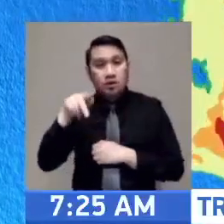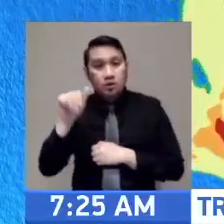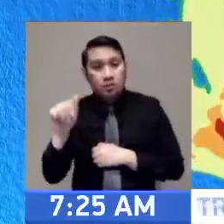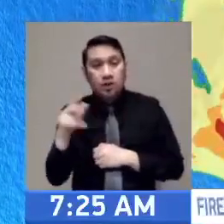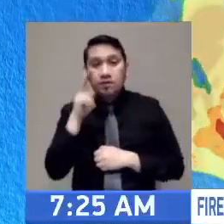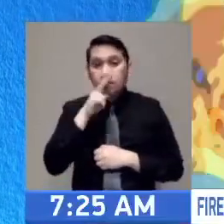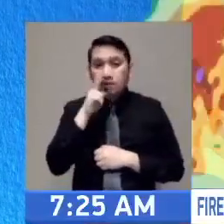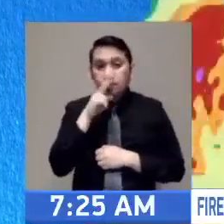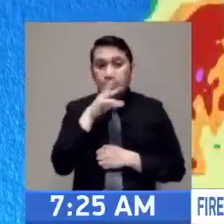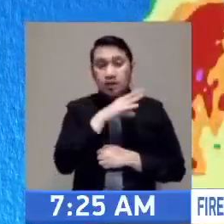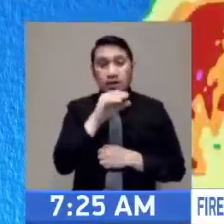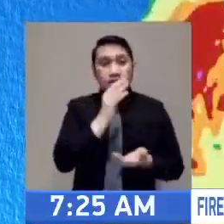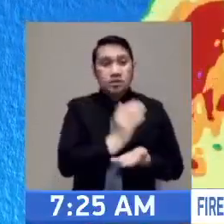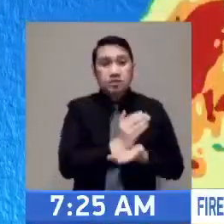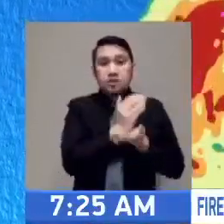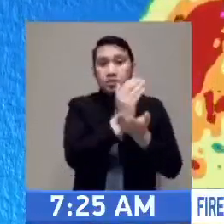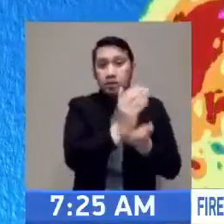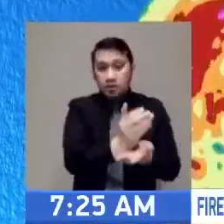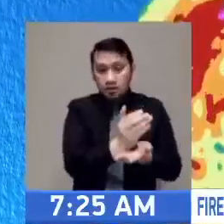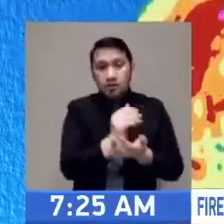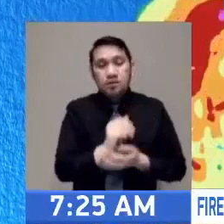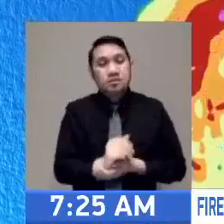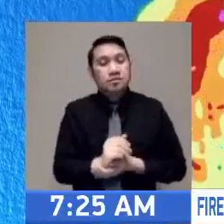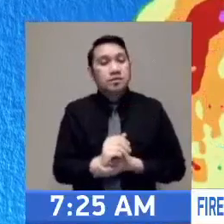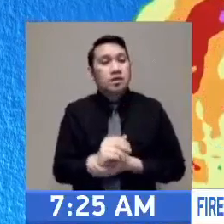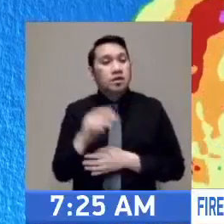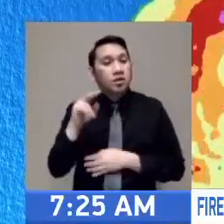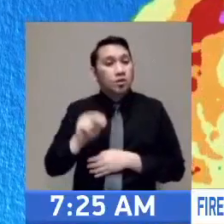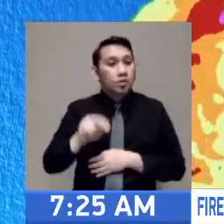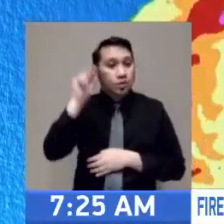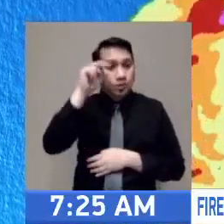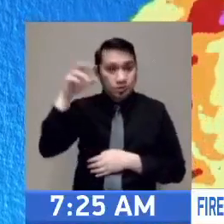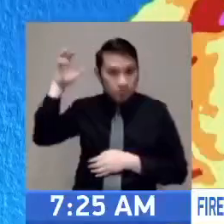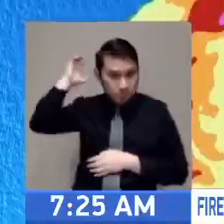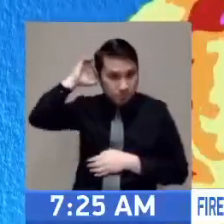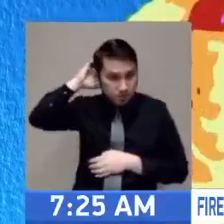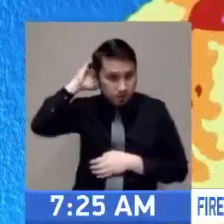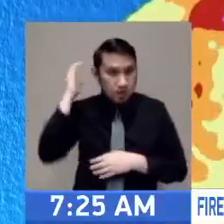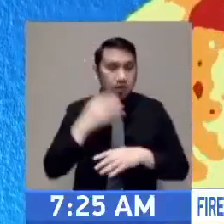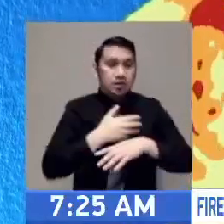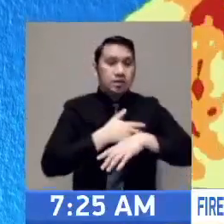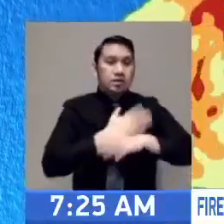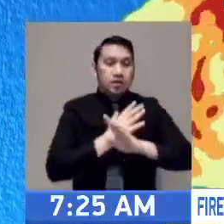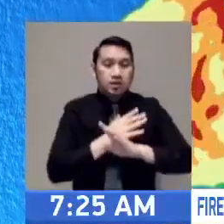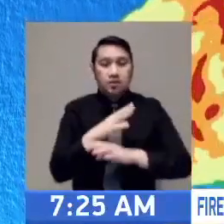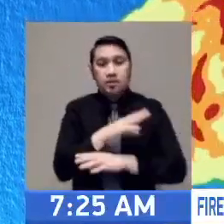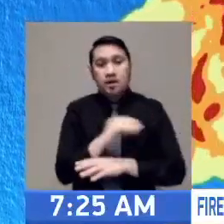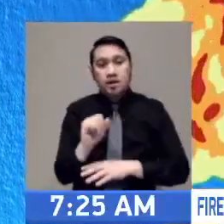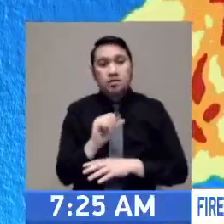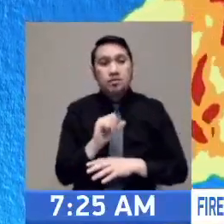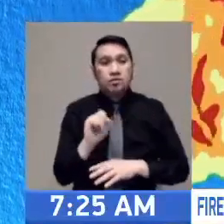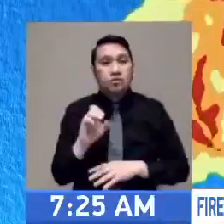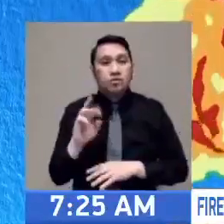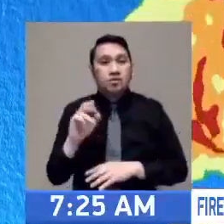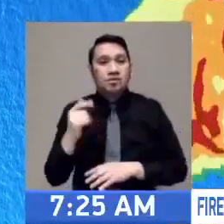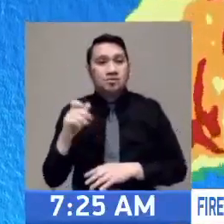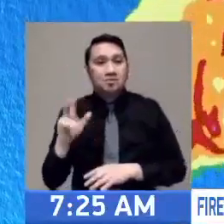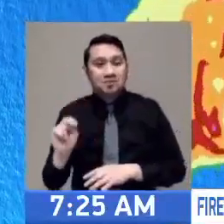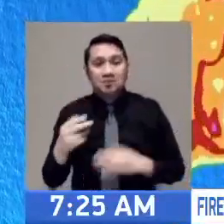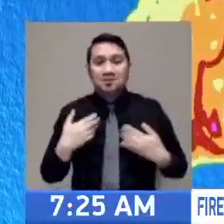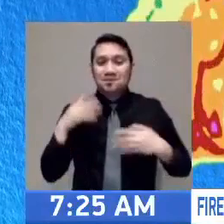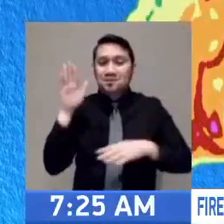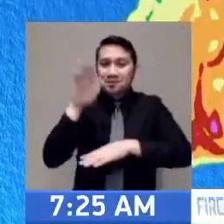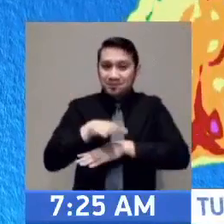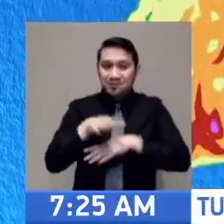Zamboanga Peninsula, Northern Mindanao, Caraga Region, Davao Region at Soksarjen. Pagsapit ng hapon, uulanin na ang iba